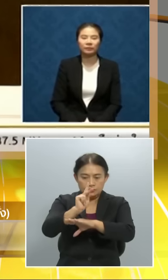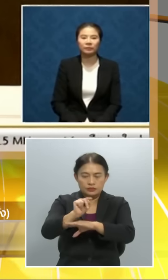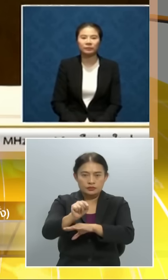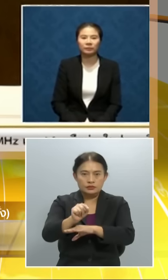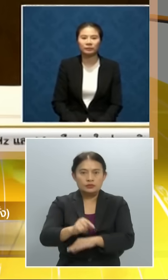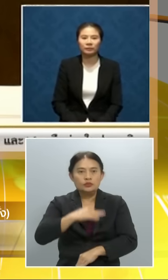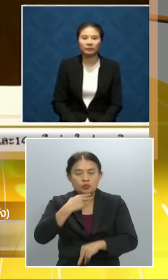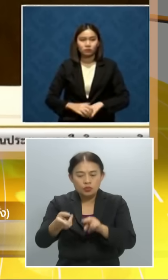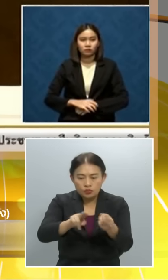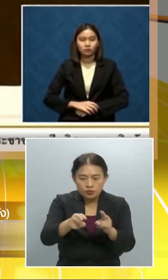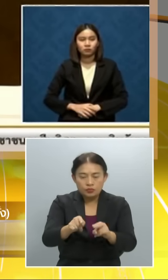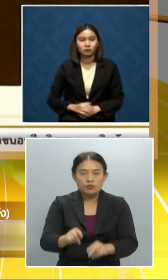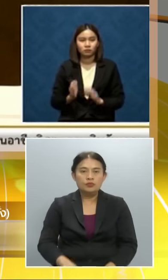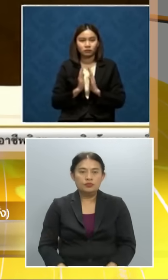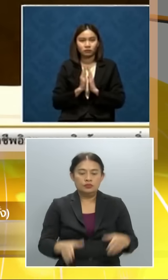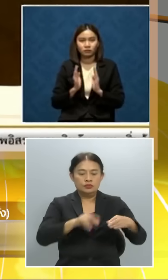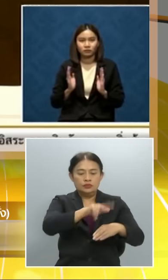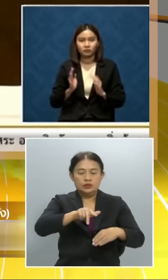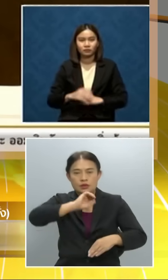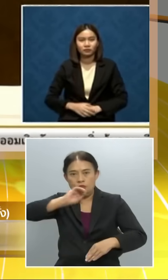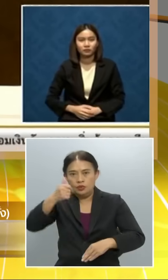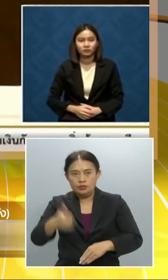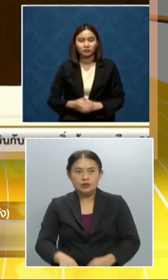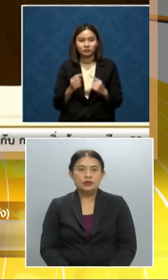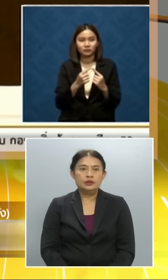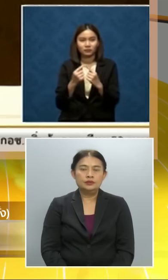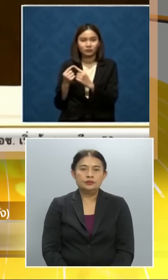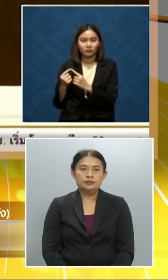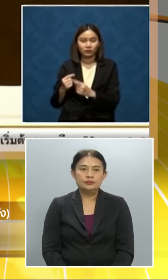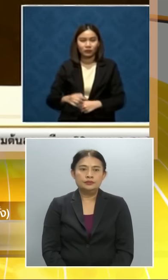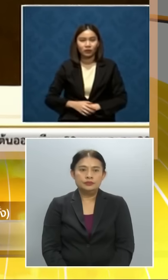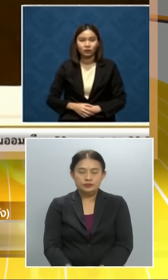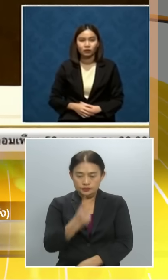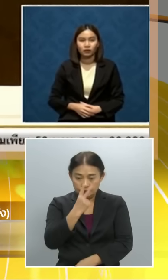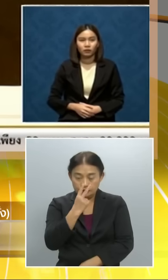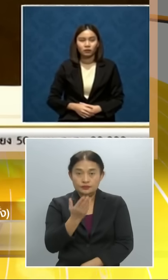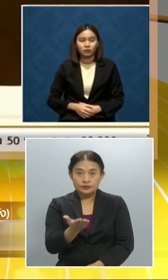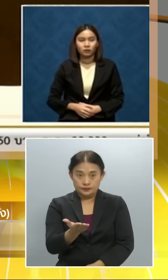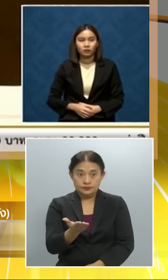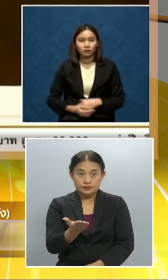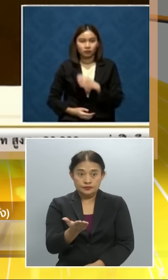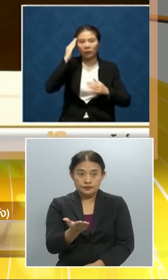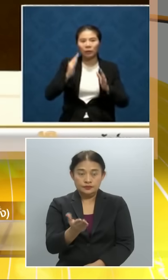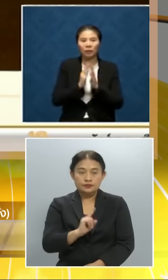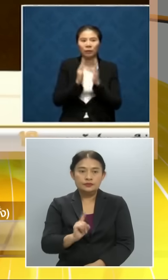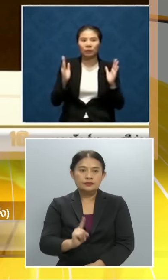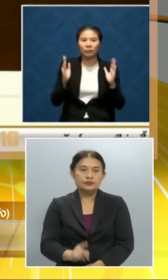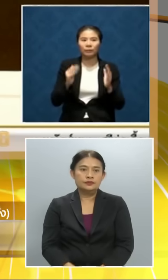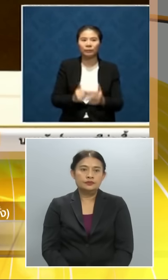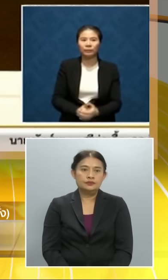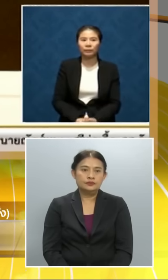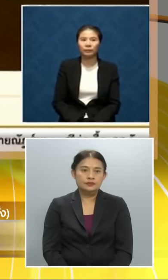อย่างนี้ไม่ได้ท่านผู้ชมสังเกตเหมือนผมข้อนึงนะคือดูจะเป็นกรณีที่